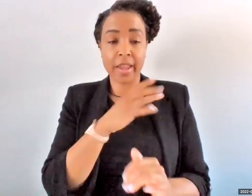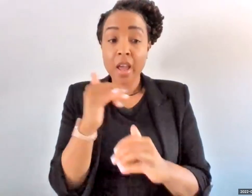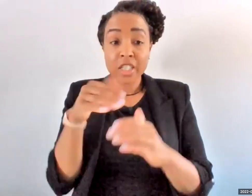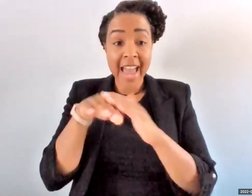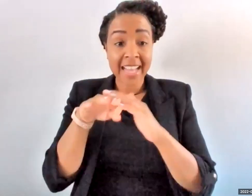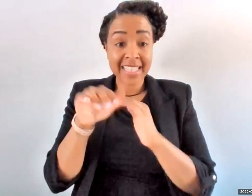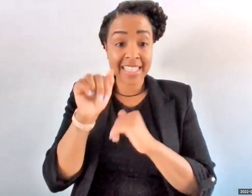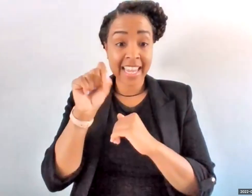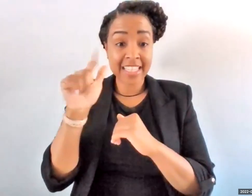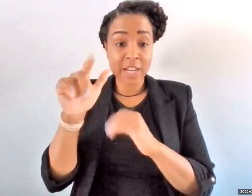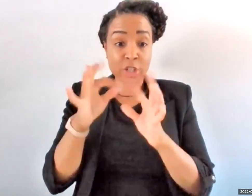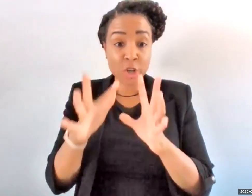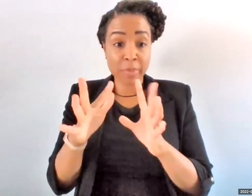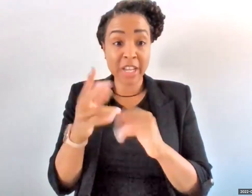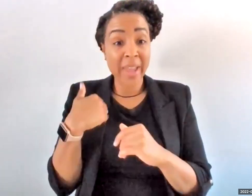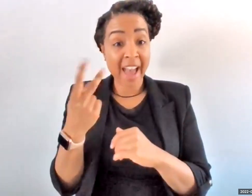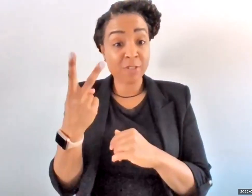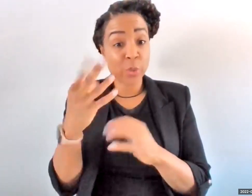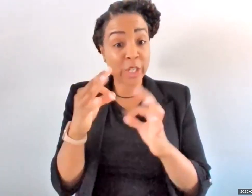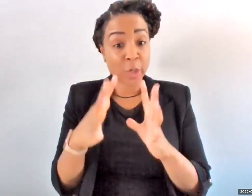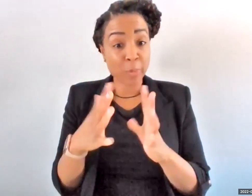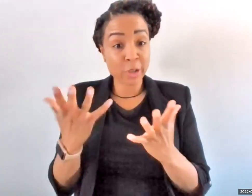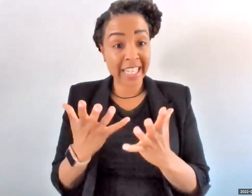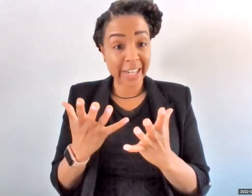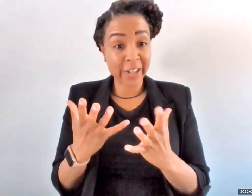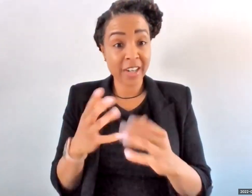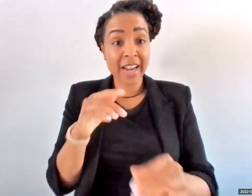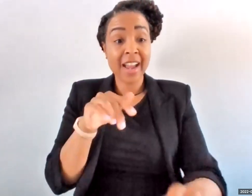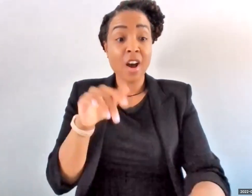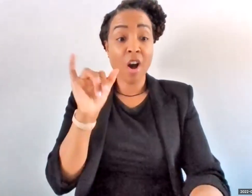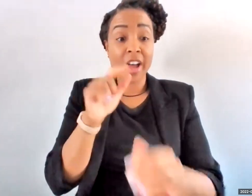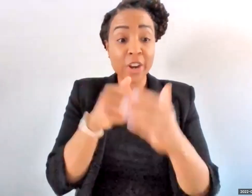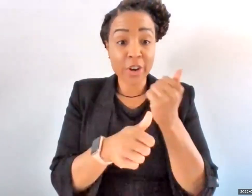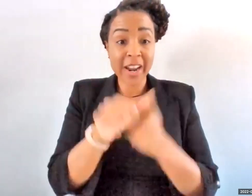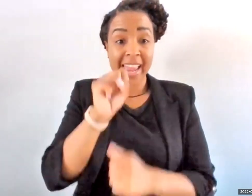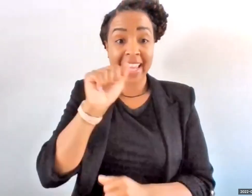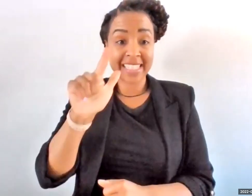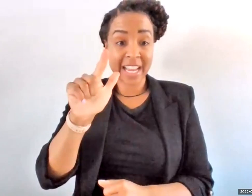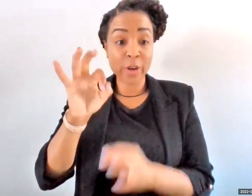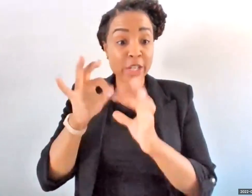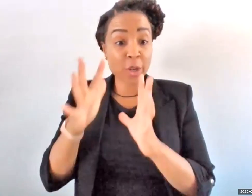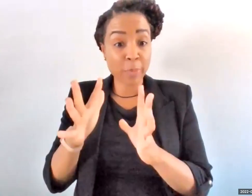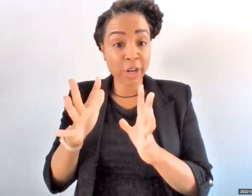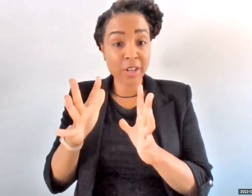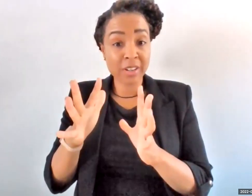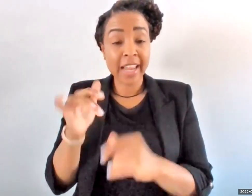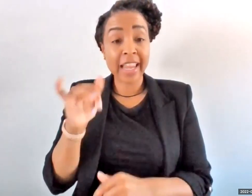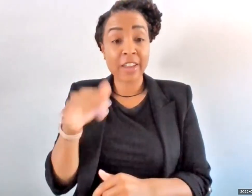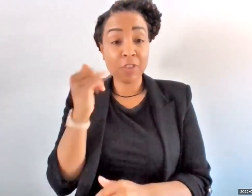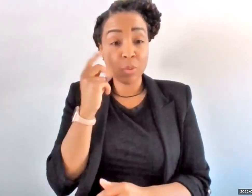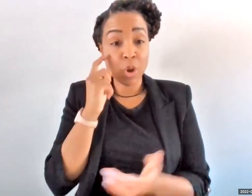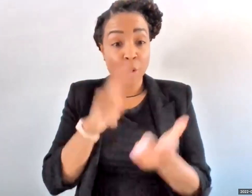That's fine. To access ASL interpreting, we have two interpreters here. Under ASL interpreter,